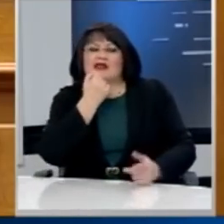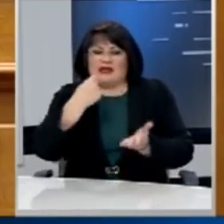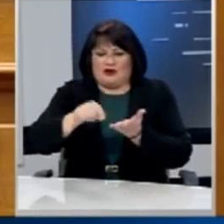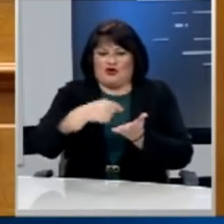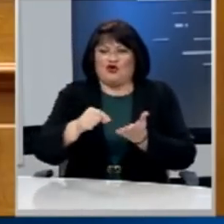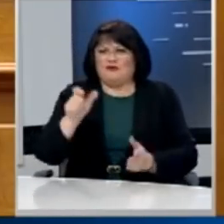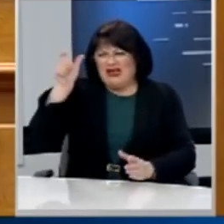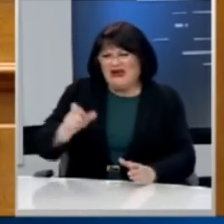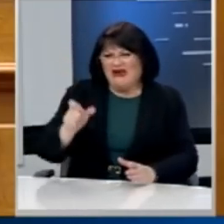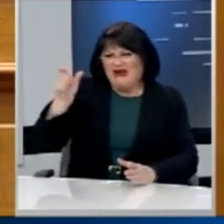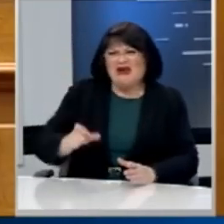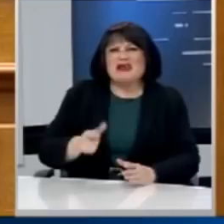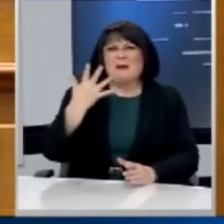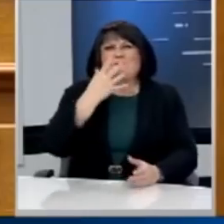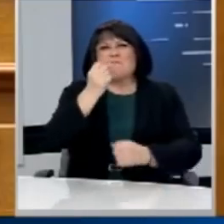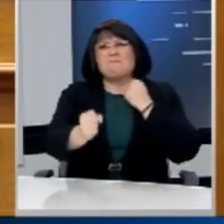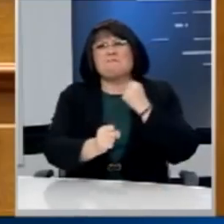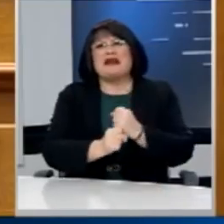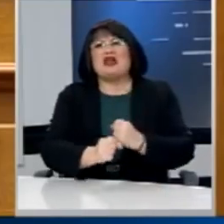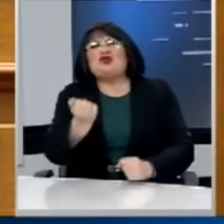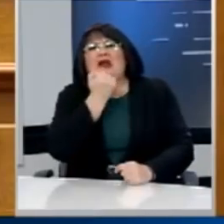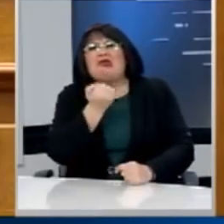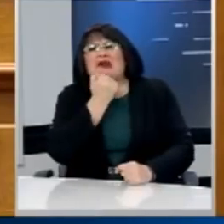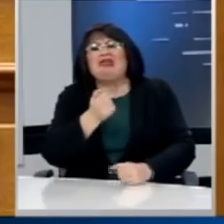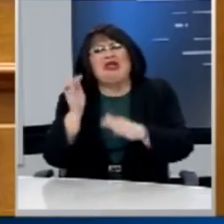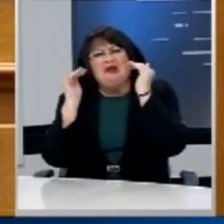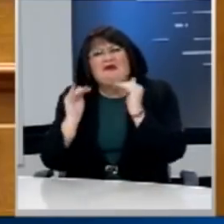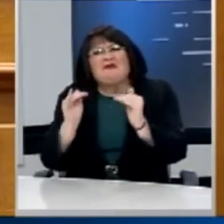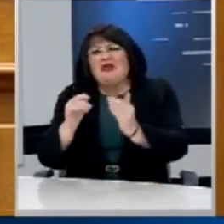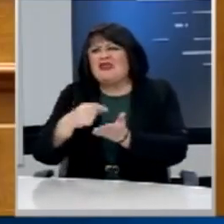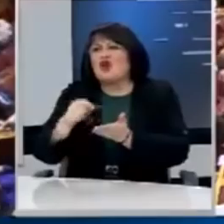ενώ εσείς κάνατε λάθη επί 5 χρόνια και παραμένετε αδιόρθωτοι.